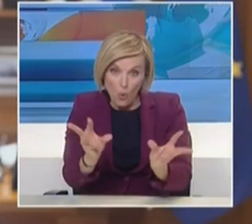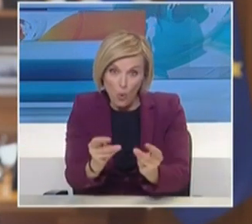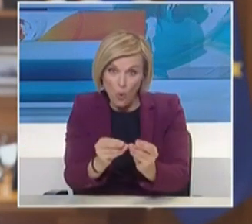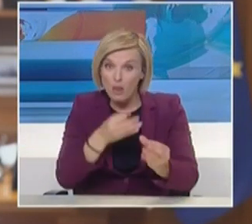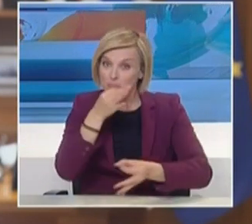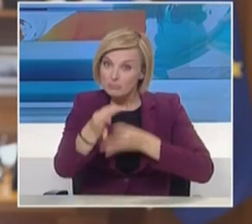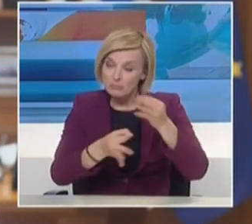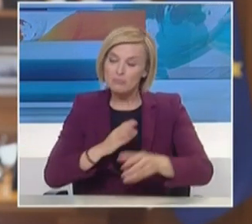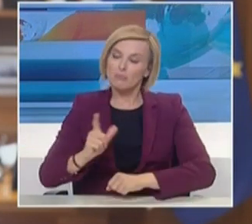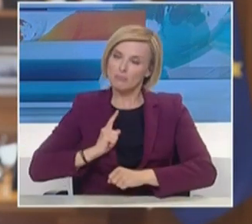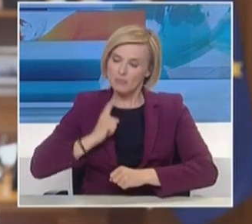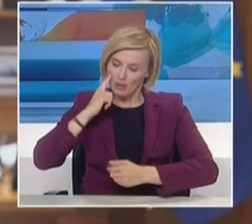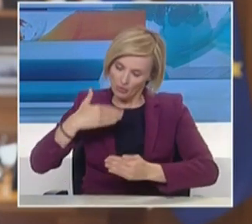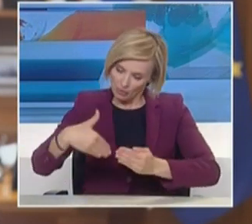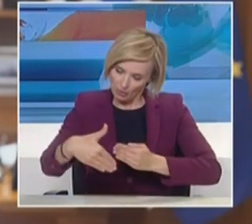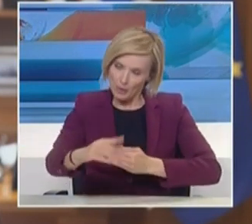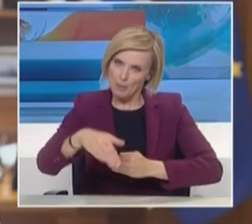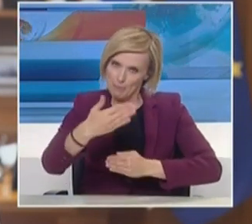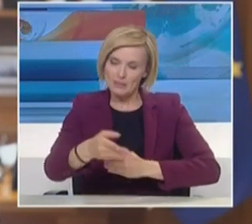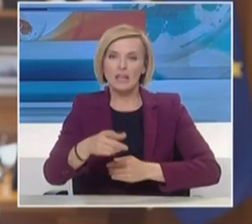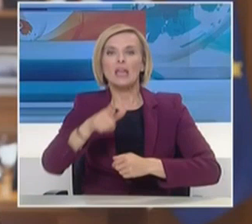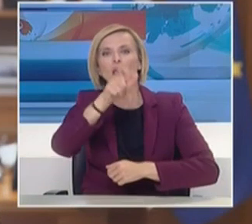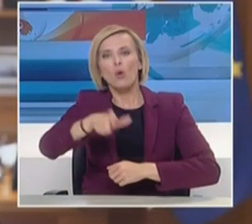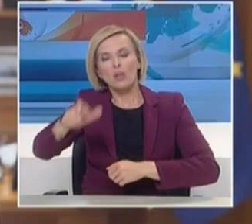θα παρουσιάσουν σε λίγο οι αρμόδιοι υπουργοί.